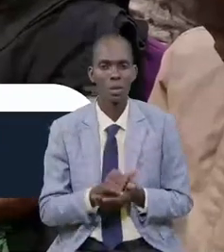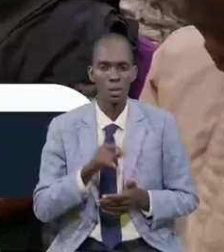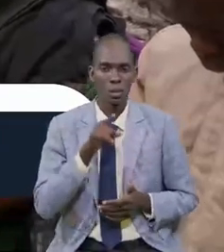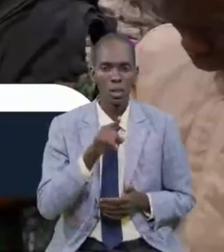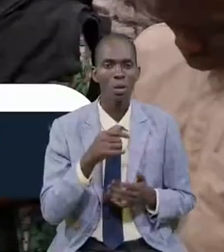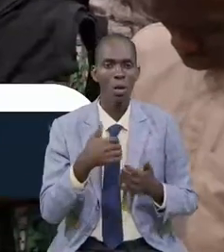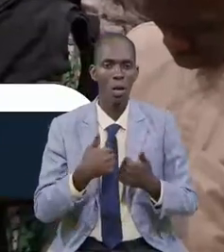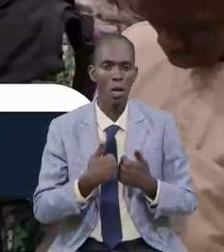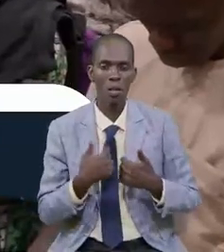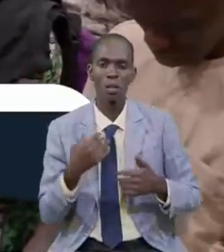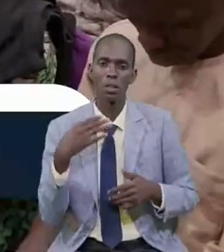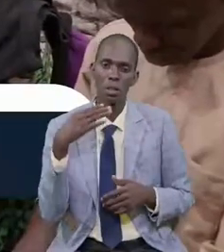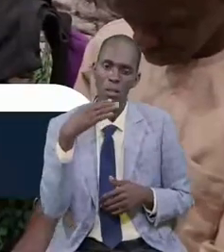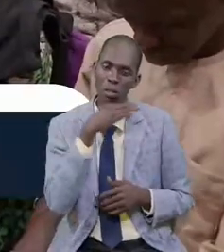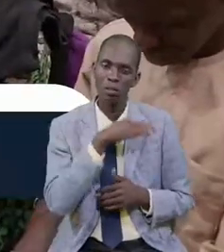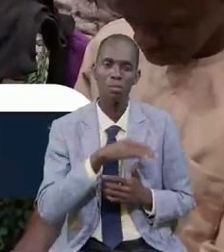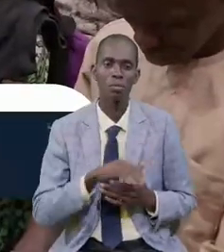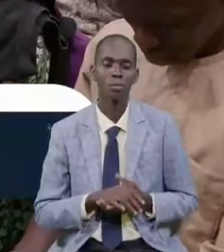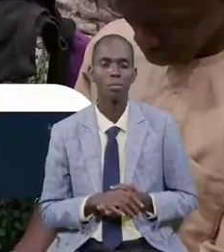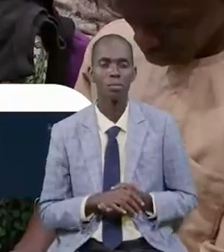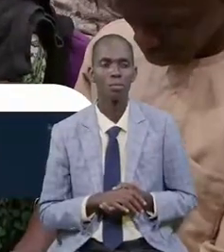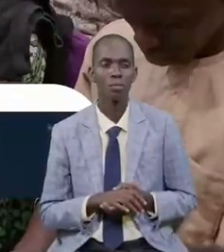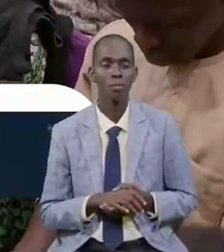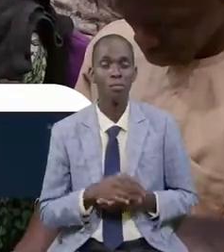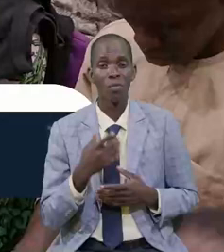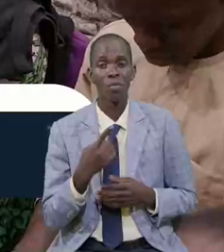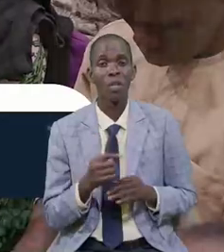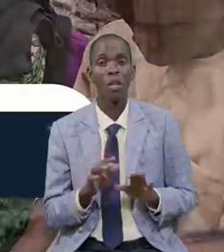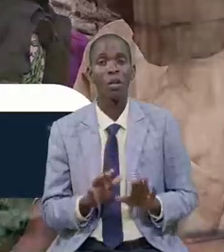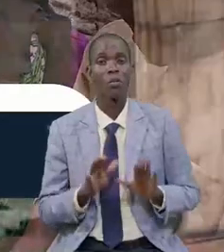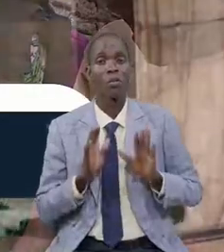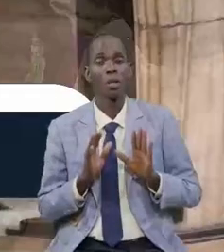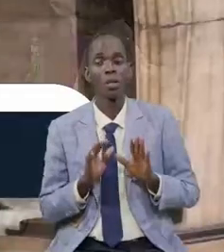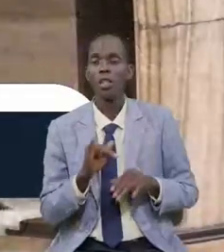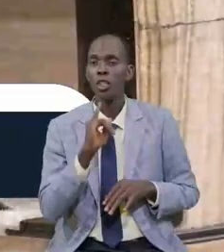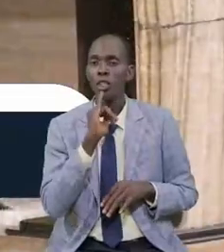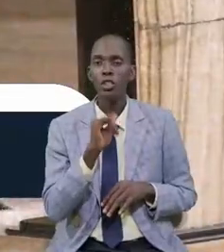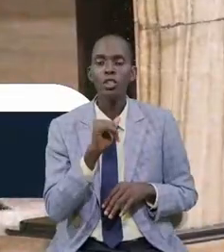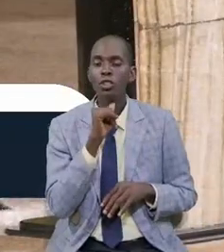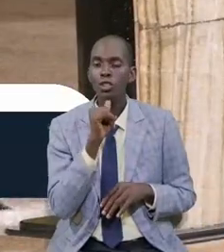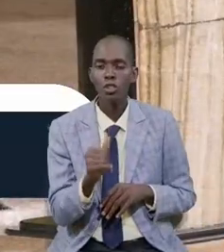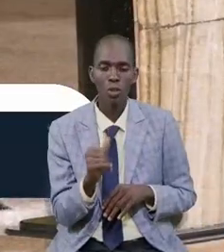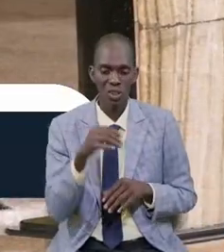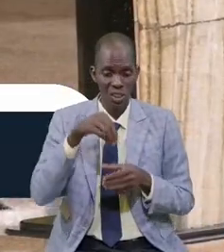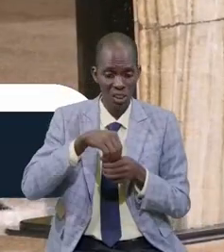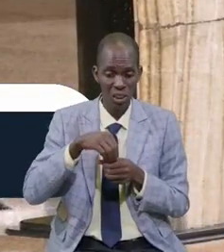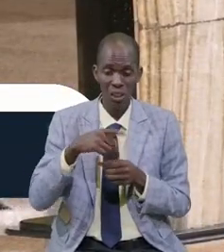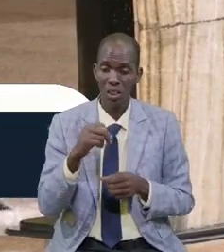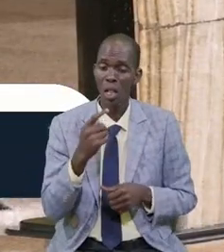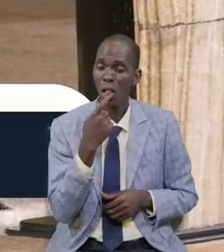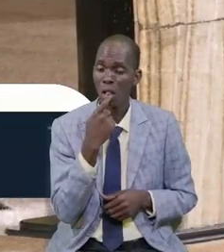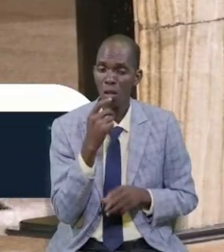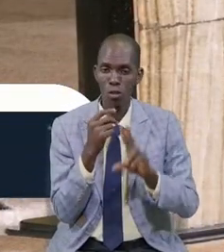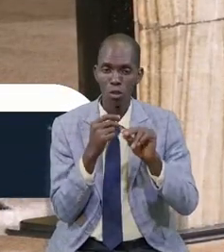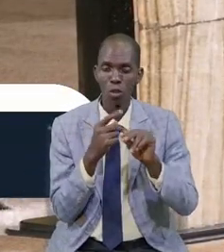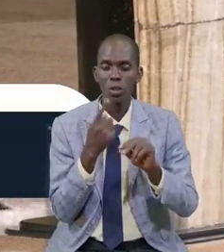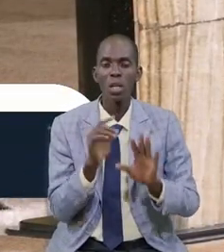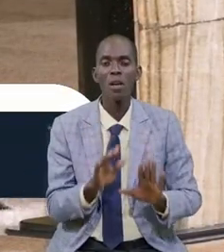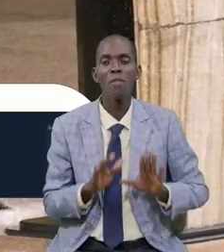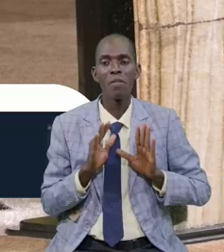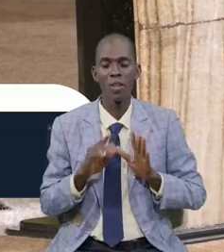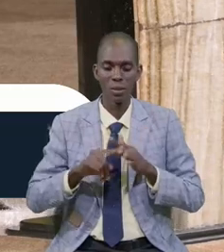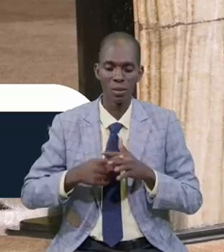Qui craignais-tu pour être infidèle? La peur n'est pas dans la langue, c'est dans